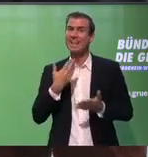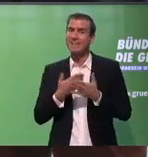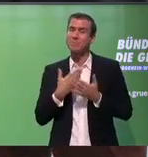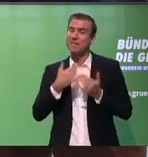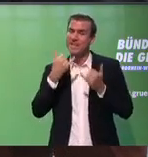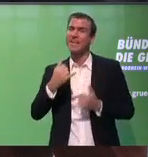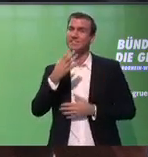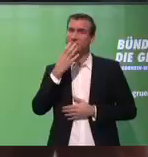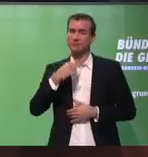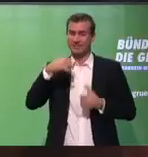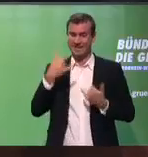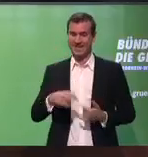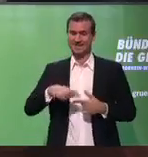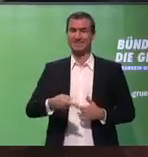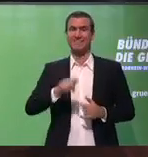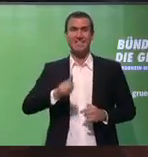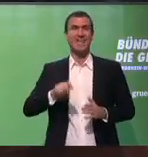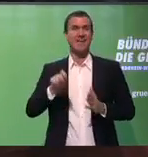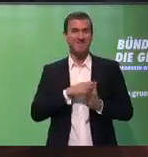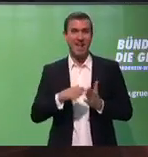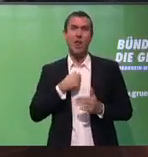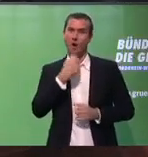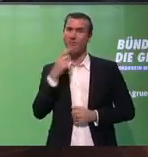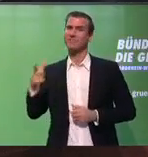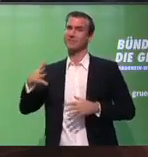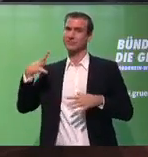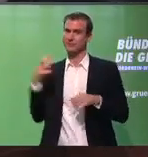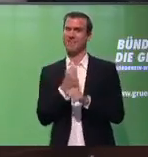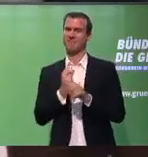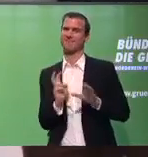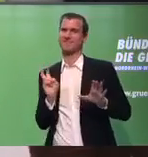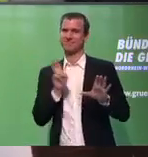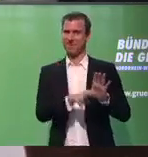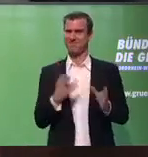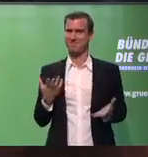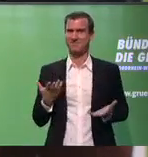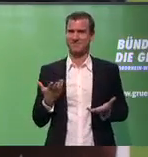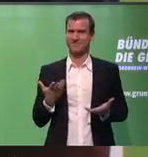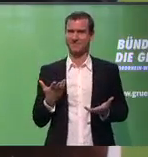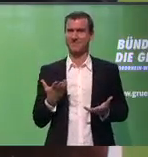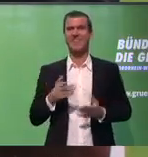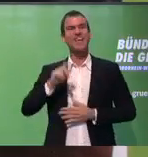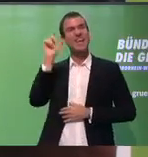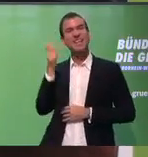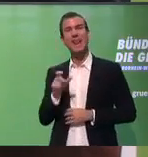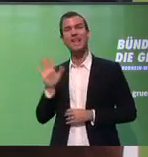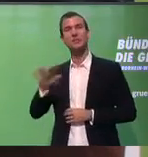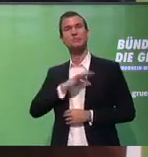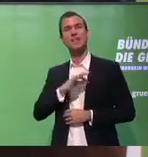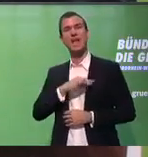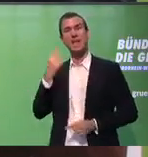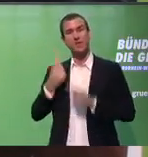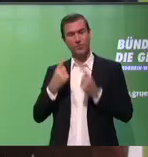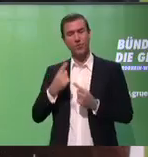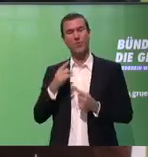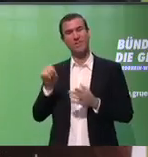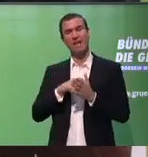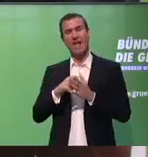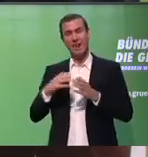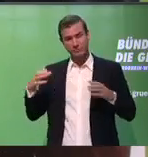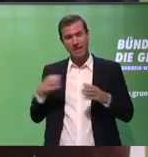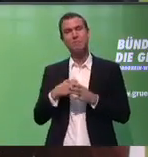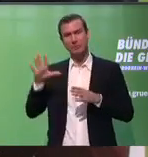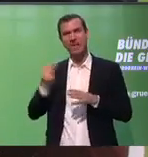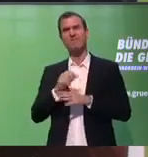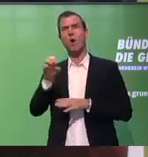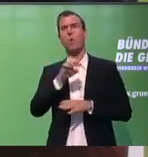dir natürlich, dass das bei dieser Wahl gelingt und dass die italienischen Grünen bei dieser Wahl mit dir dann auch